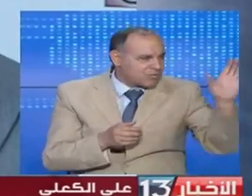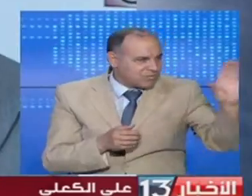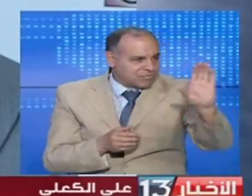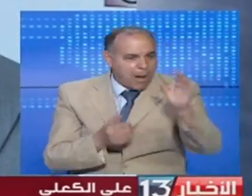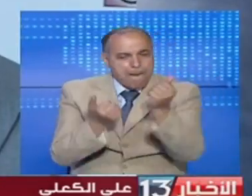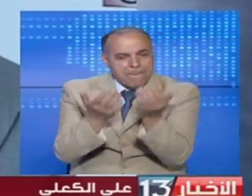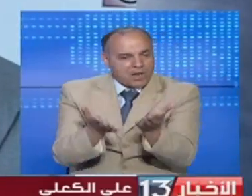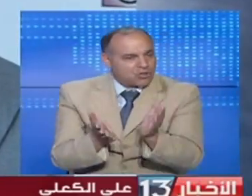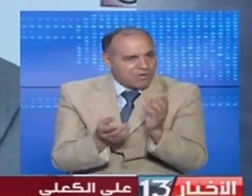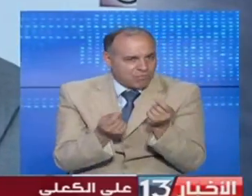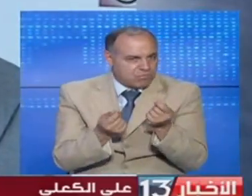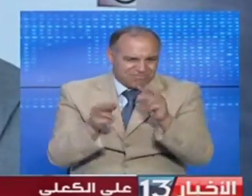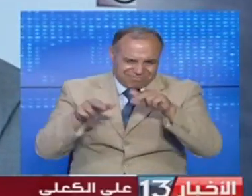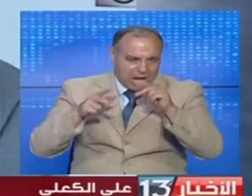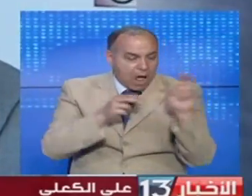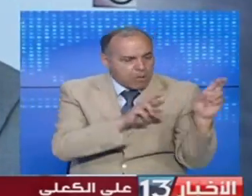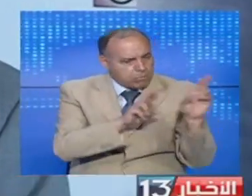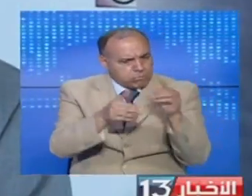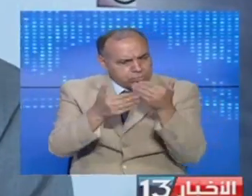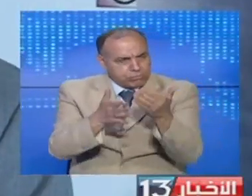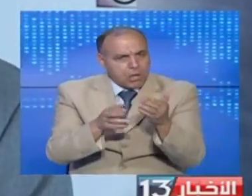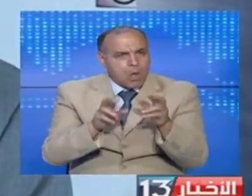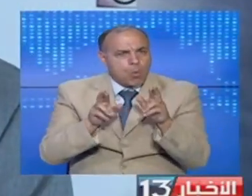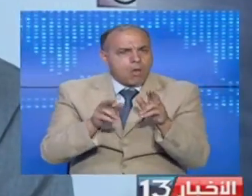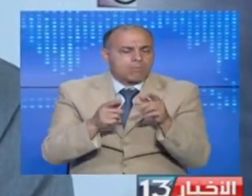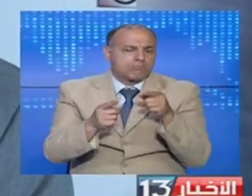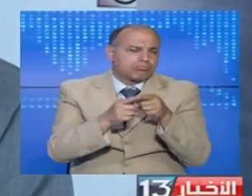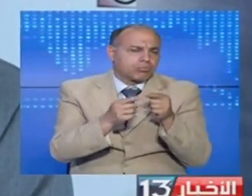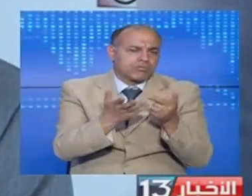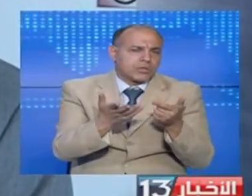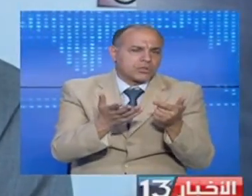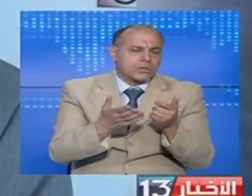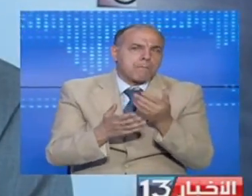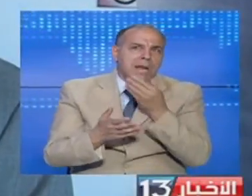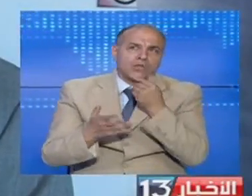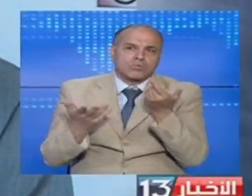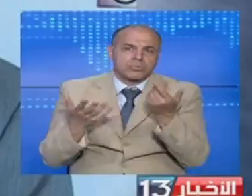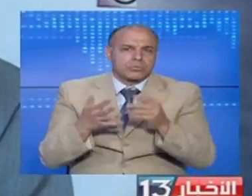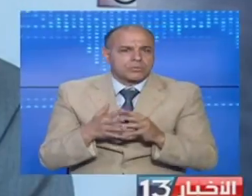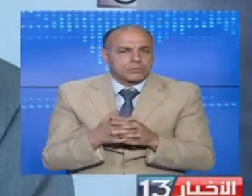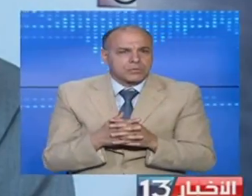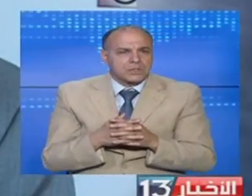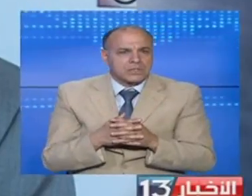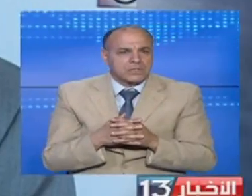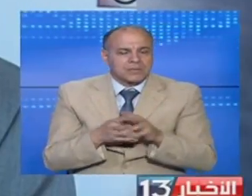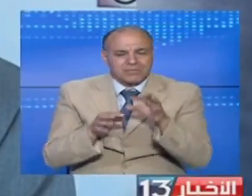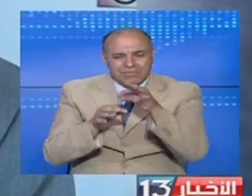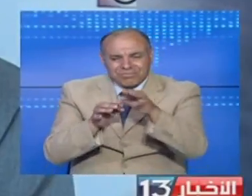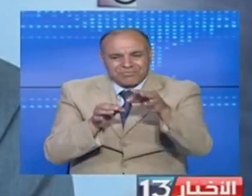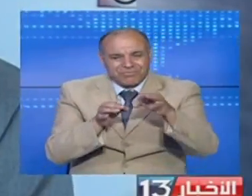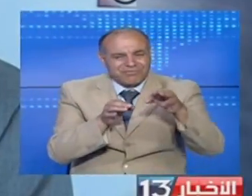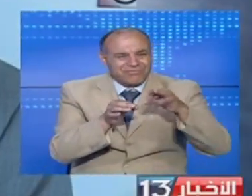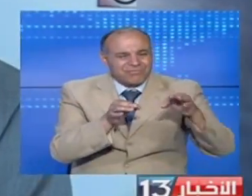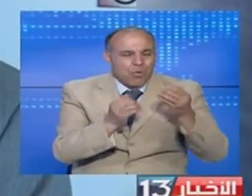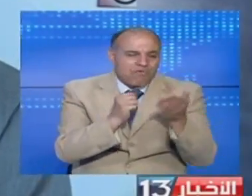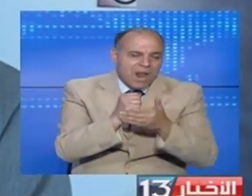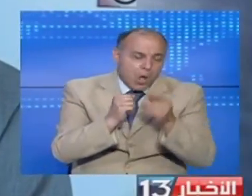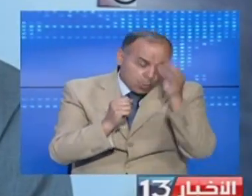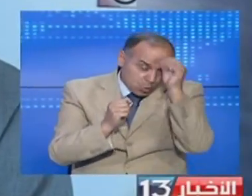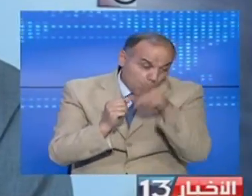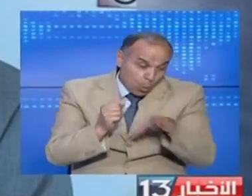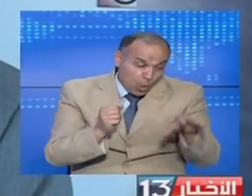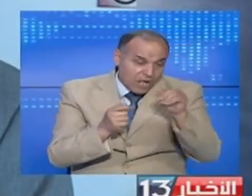هام على وين مترشح يعني الارياف امتعنا والفلاحه